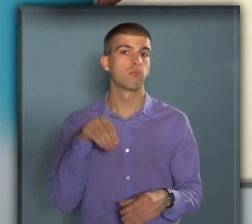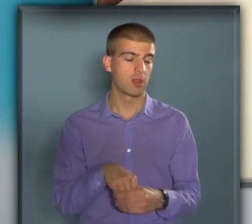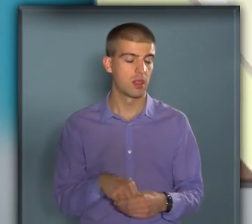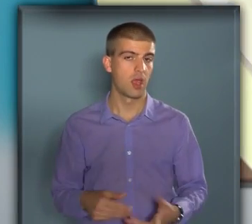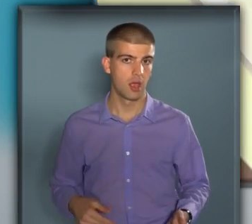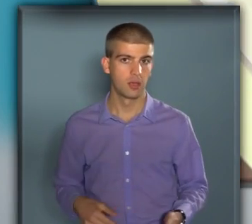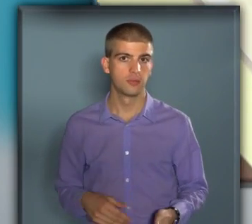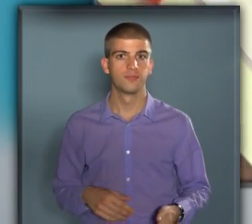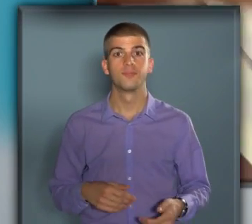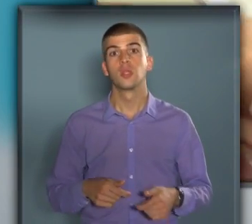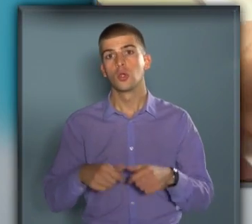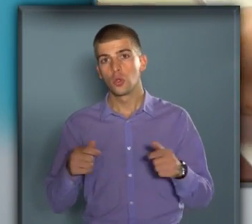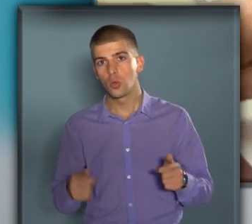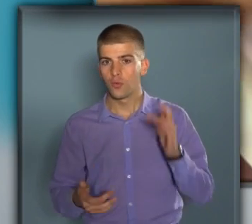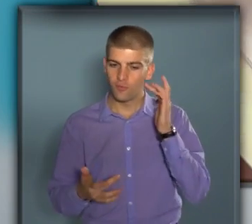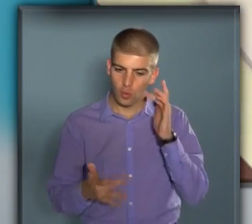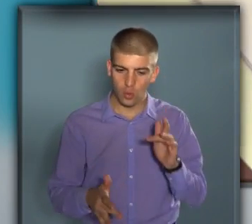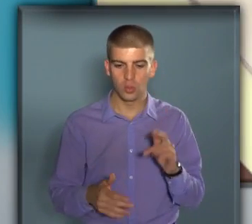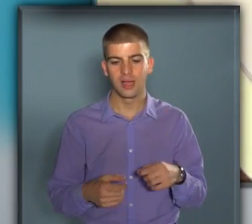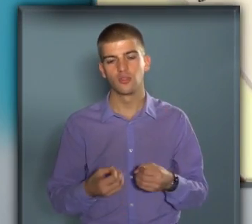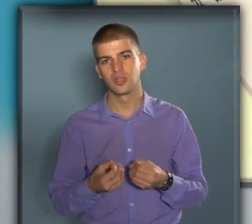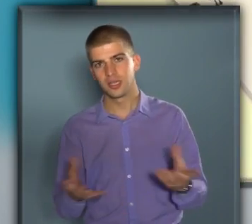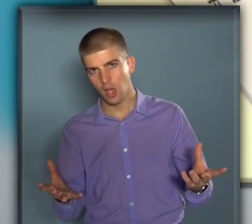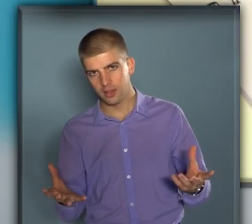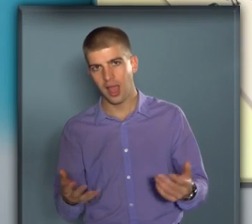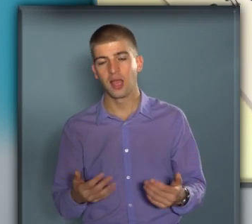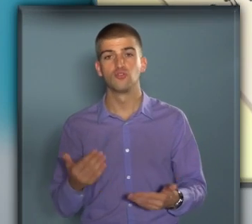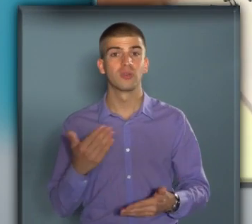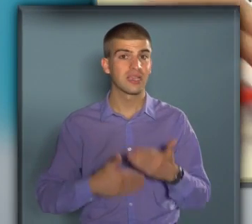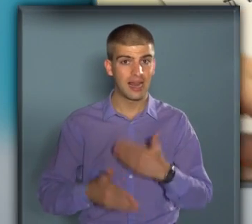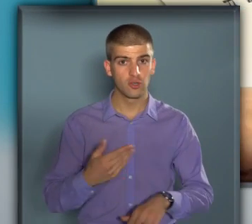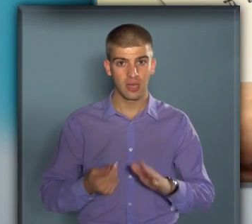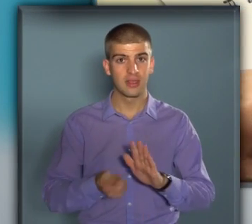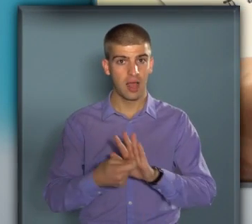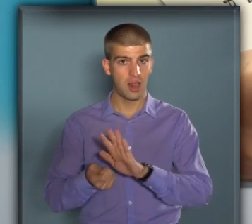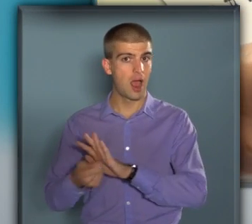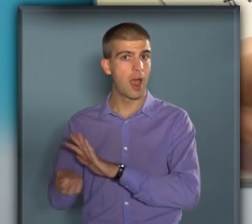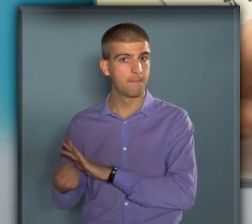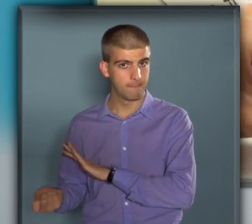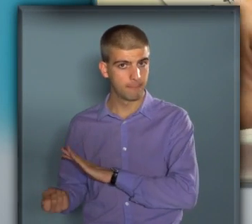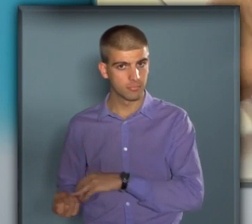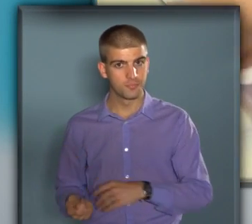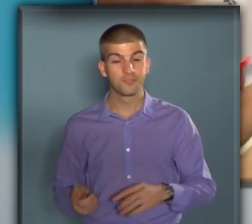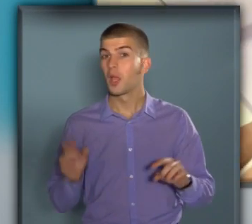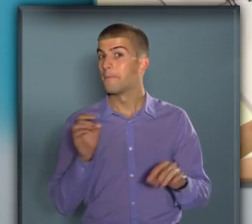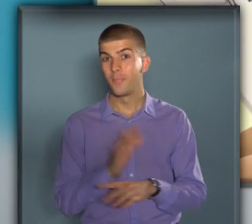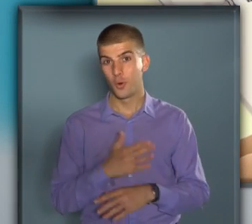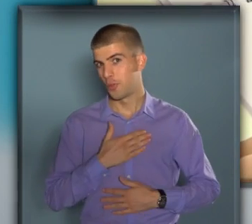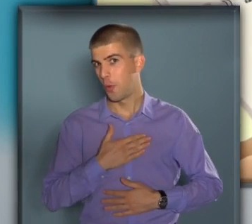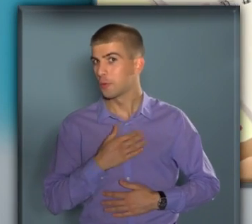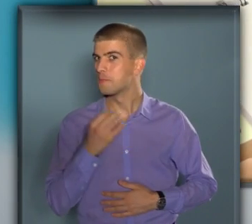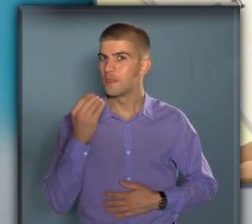tehát a könyvek gondozása, kiadása, kereskedelembe juttatása. Egyébként nagyon boldogan mondom el